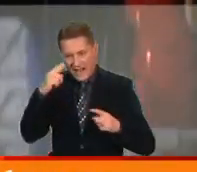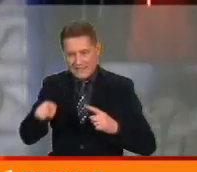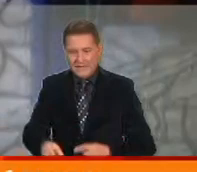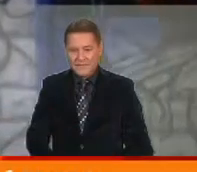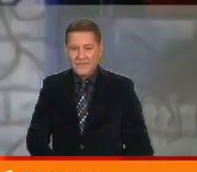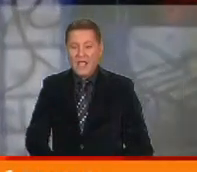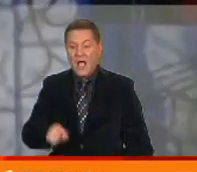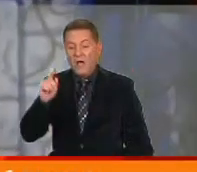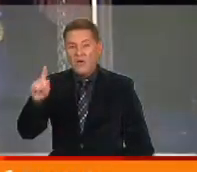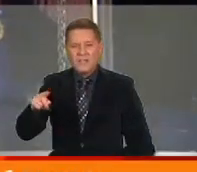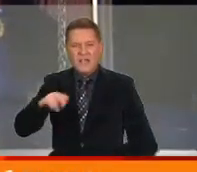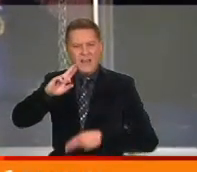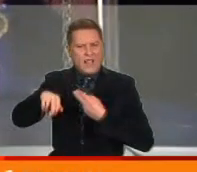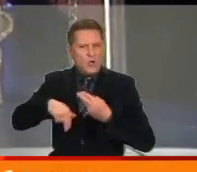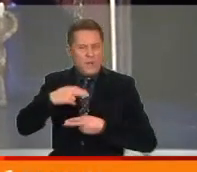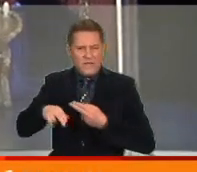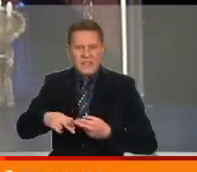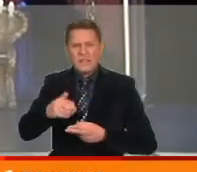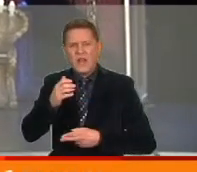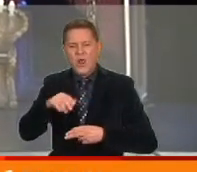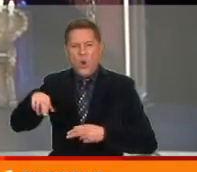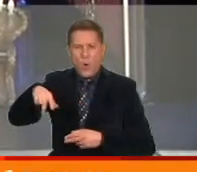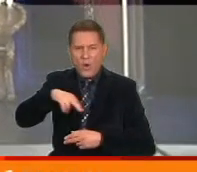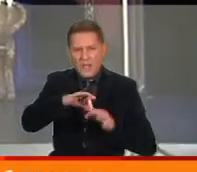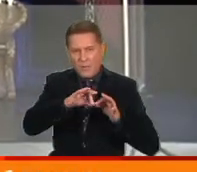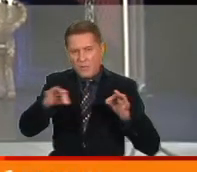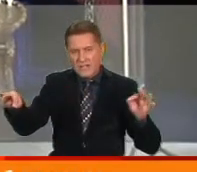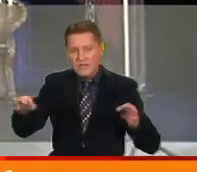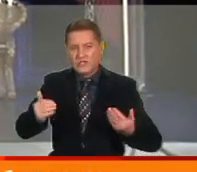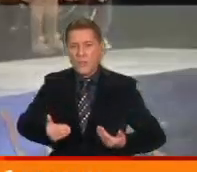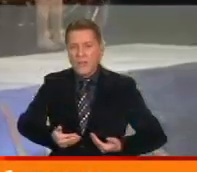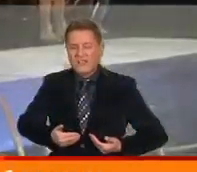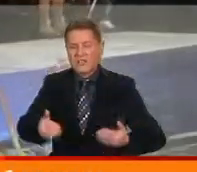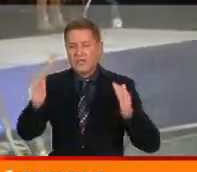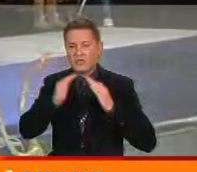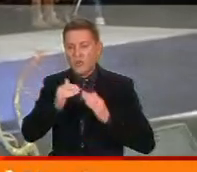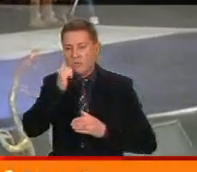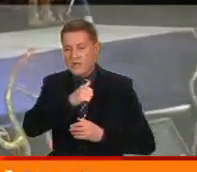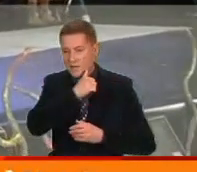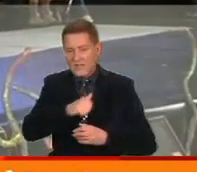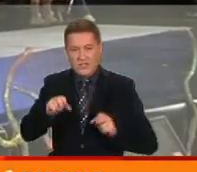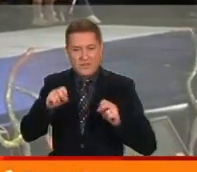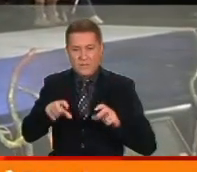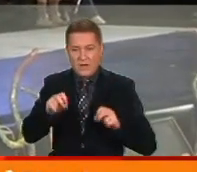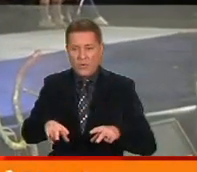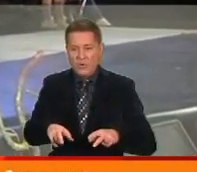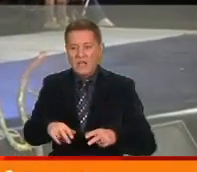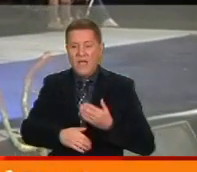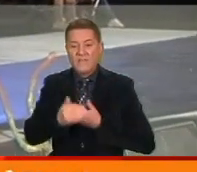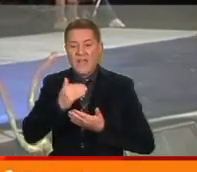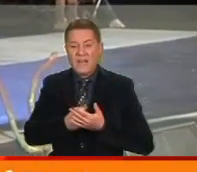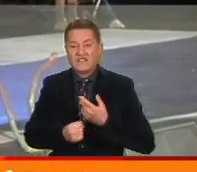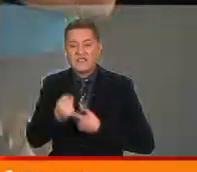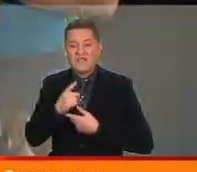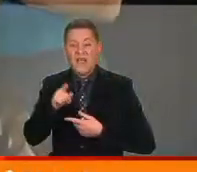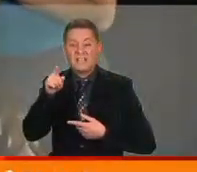моторошні. Вони літають у повітрі та ходять по мотузках. Це мешканці Дому таємничих пригод. Нарешті з'являється вона у довгій